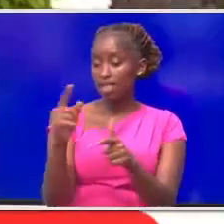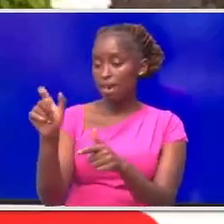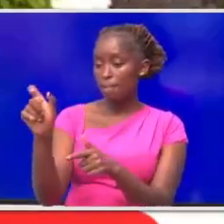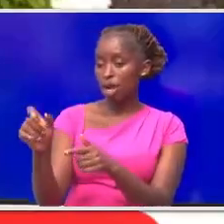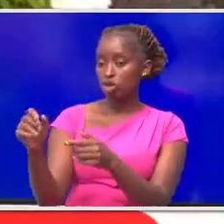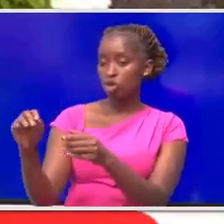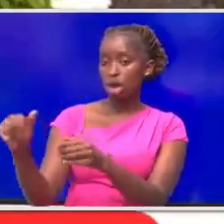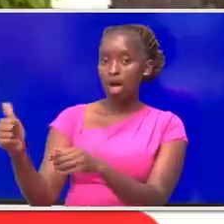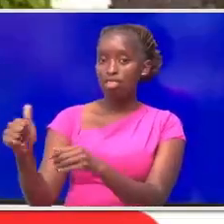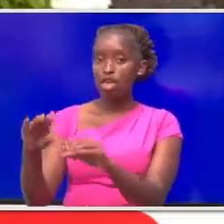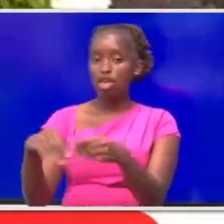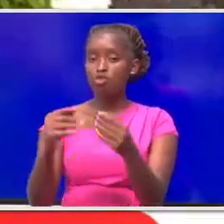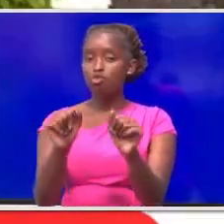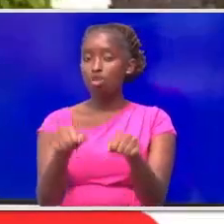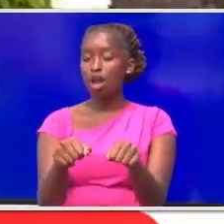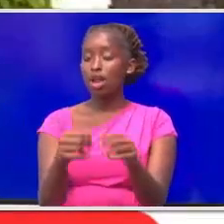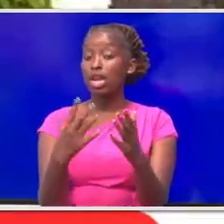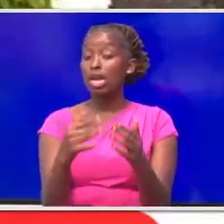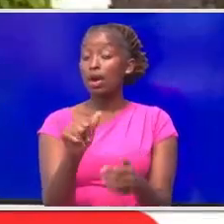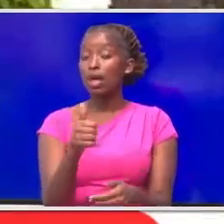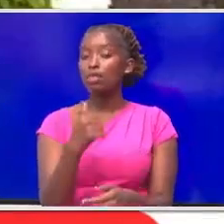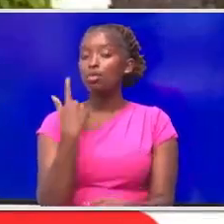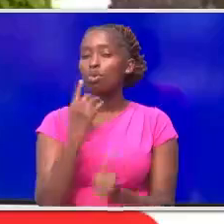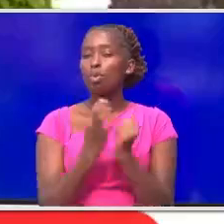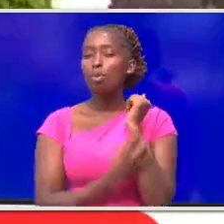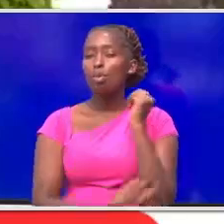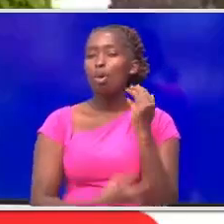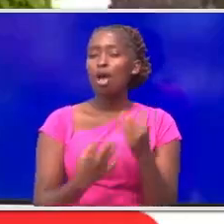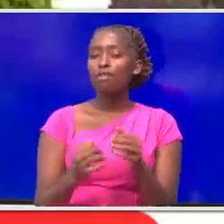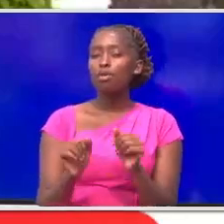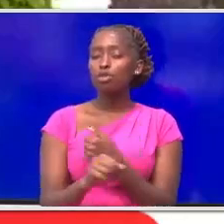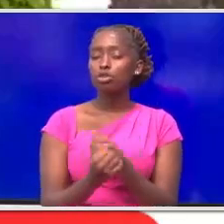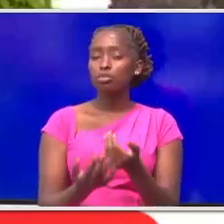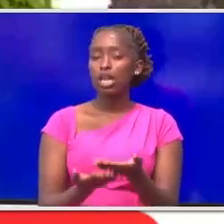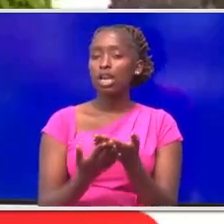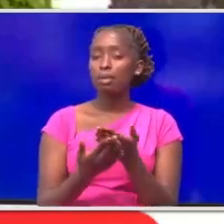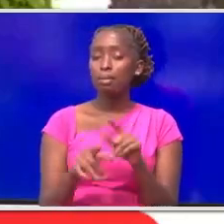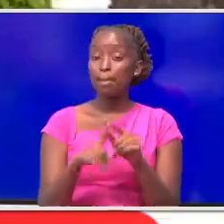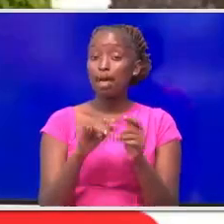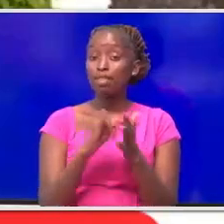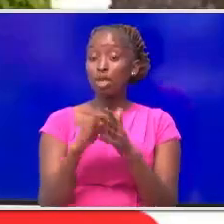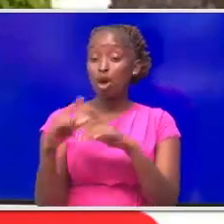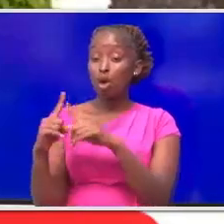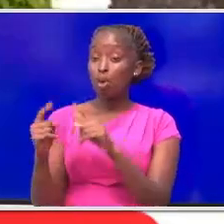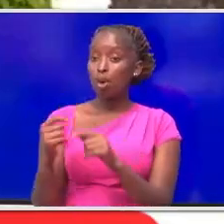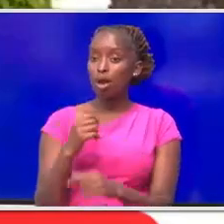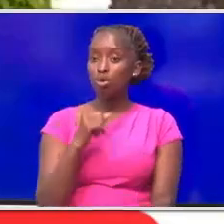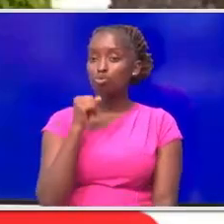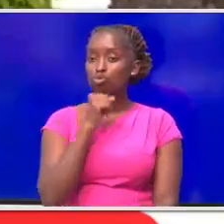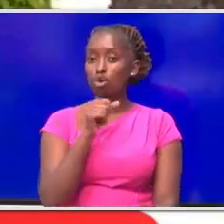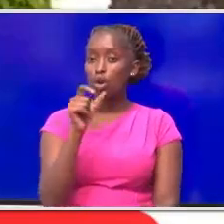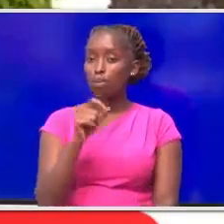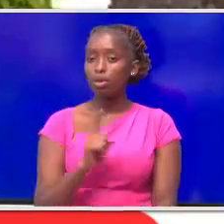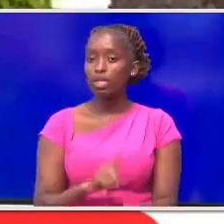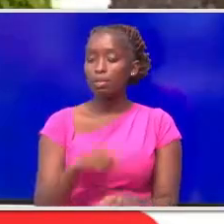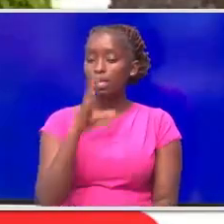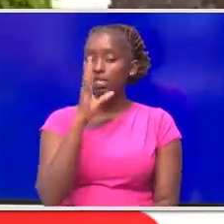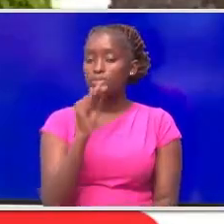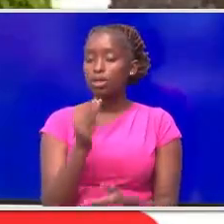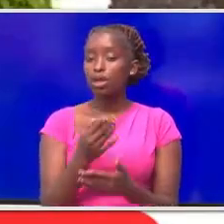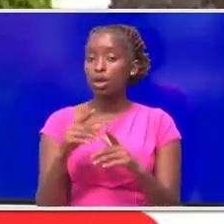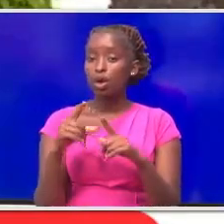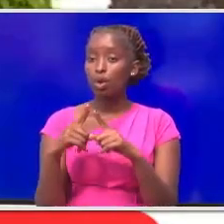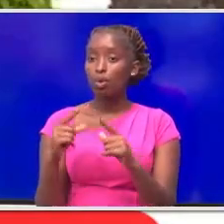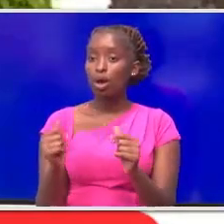wazee ni masikini sana, hawezi msaidia kitu, lakini ile tamko la mzee akitamka neno mbaya kwako